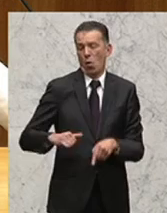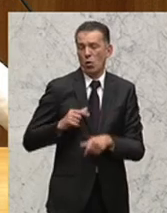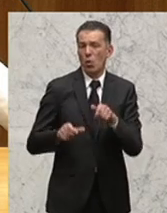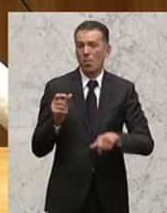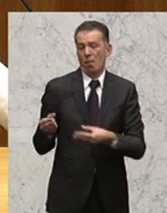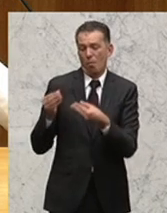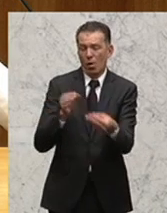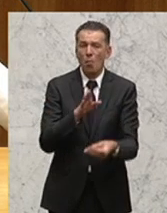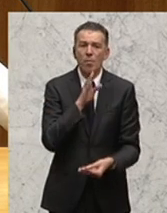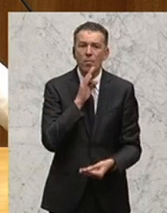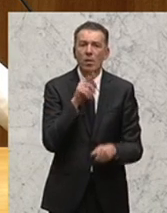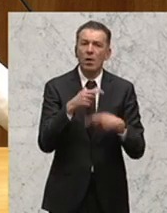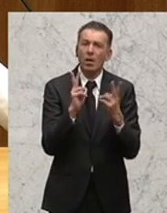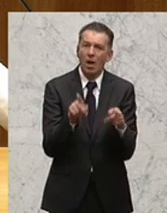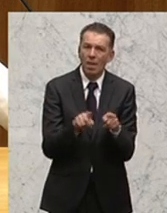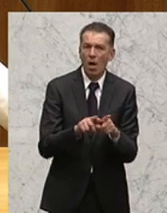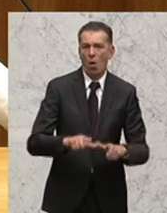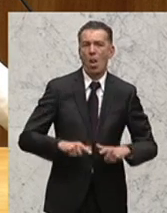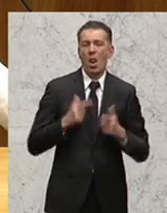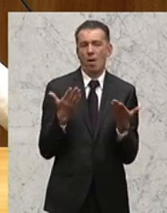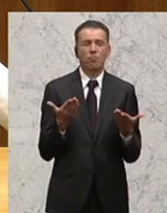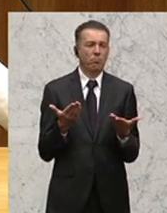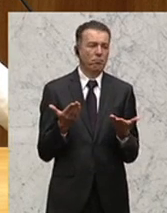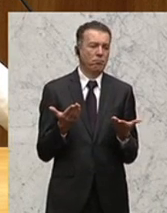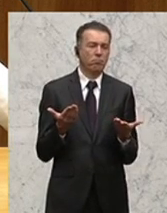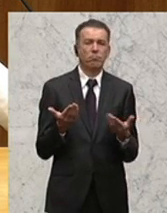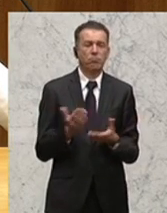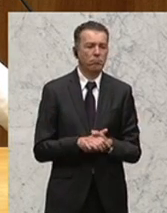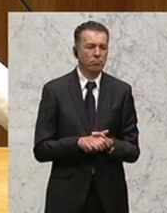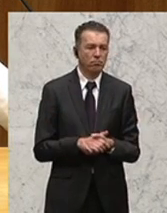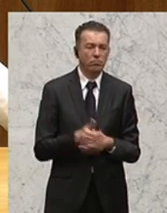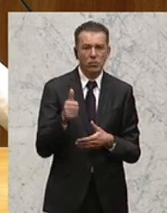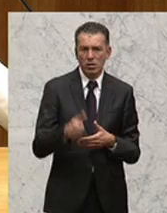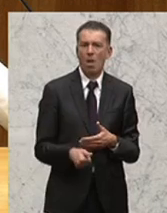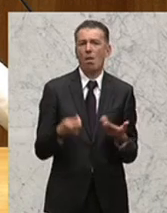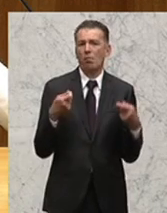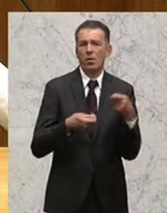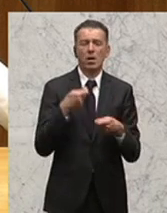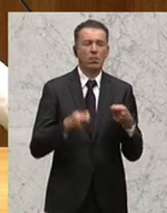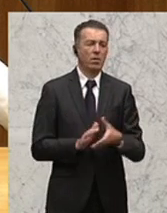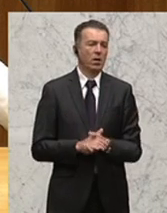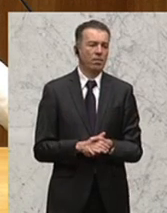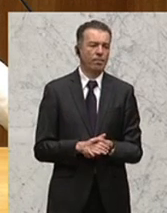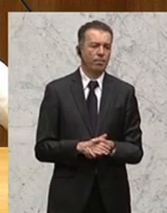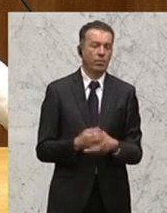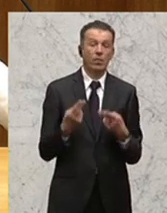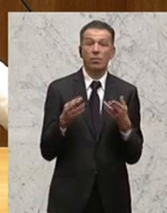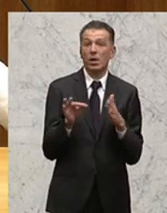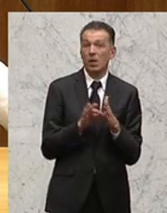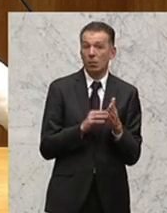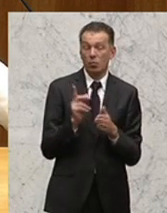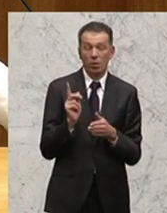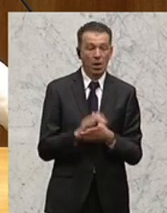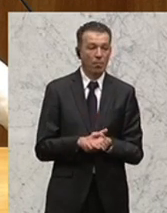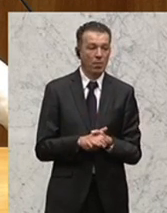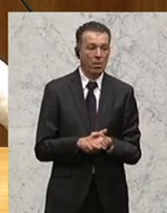Pension bekommen, von der sie dann ihr Lebensinhalt und ihr Lebensstandard bestreiten können. Das sind wesentliche Punkte,